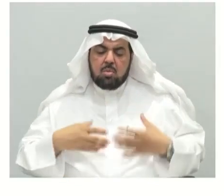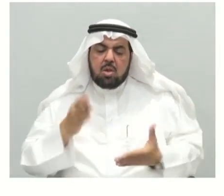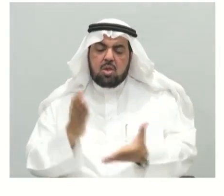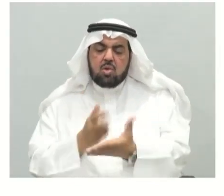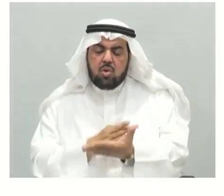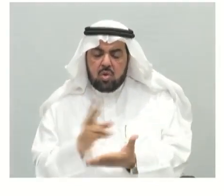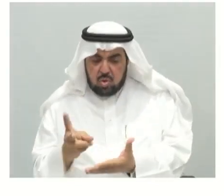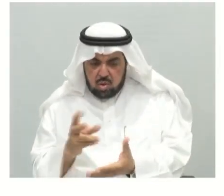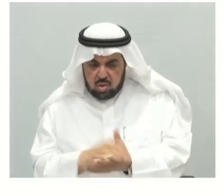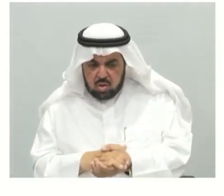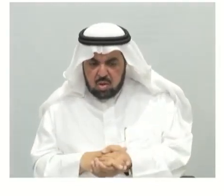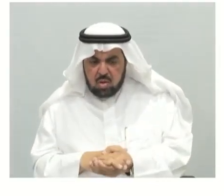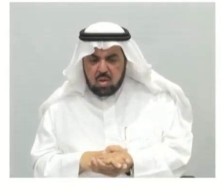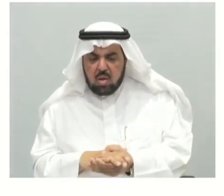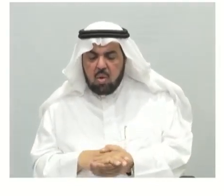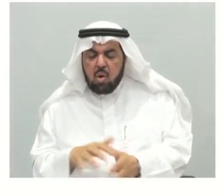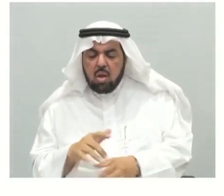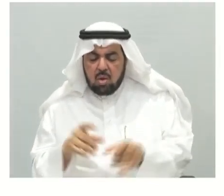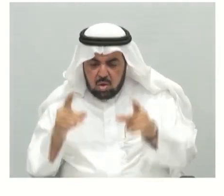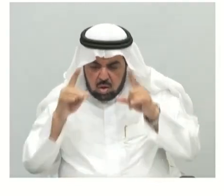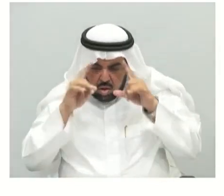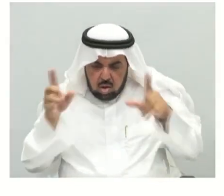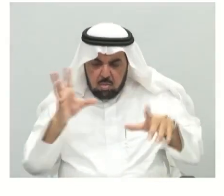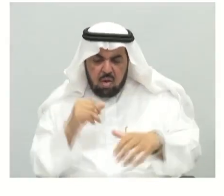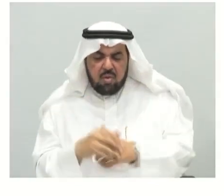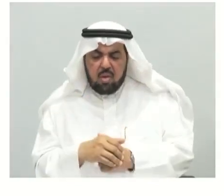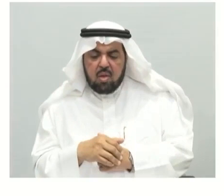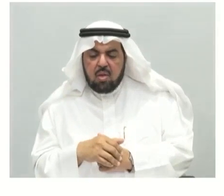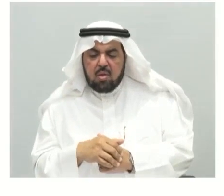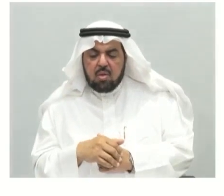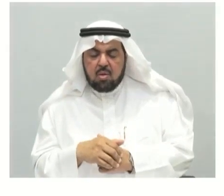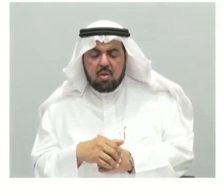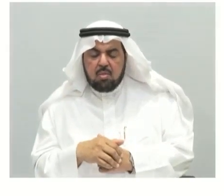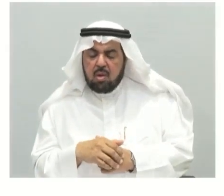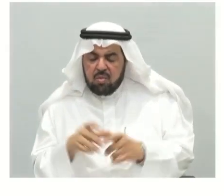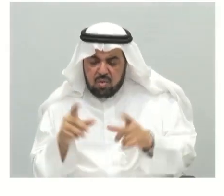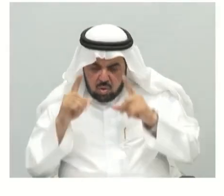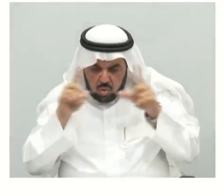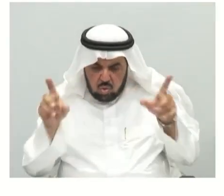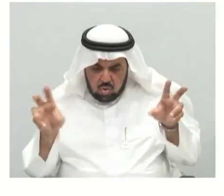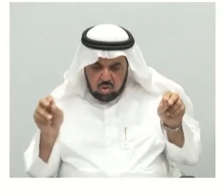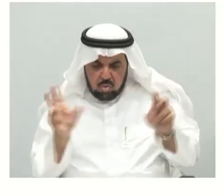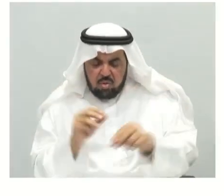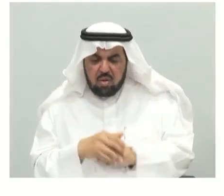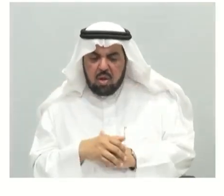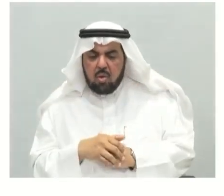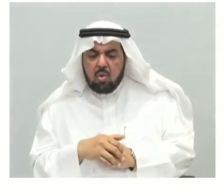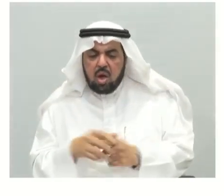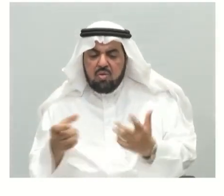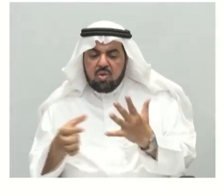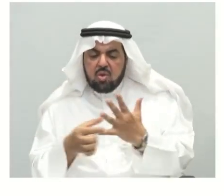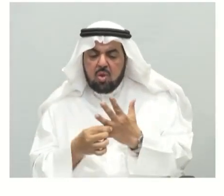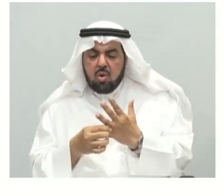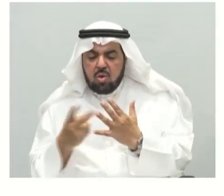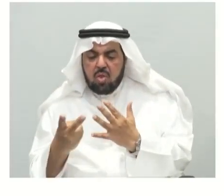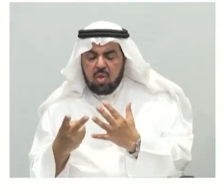مكون من جزئين وليس له قرون استشعار لا يمتلك قرون استشعار وكان الزوج الثاني